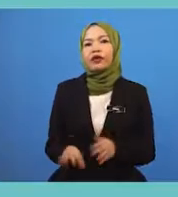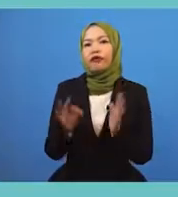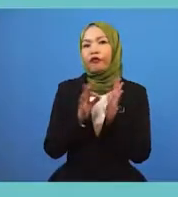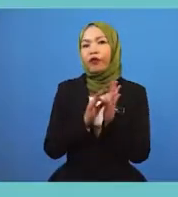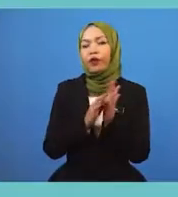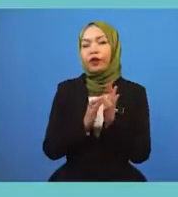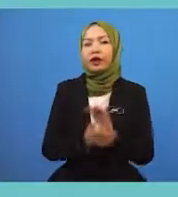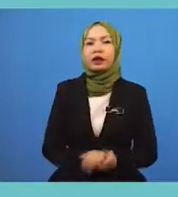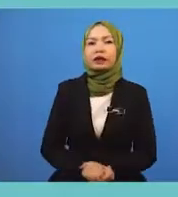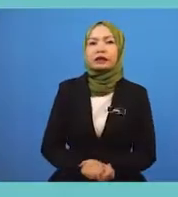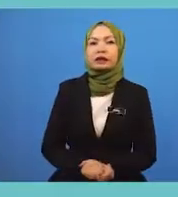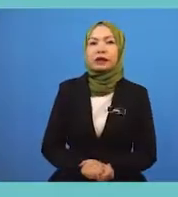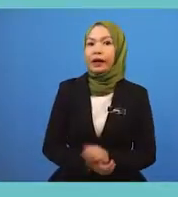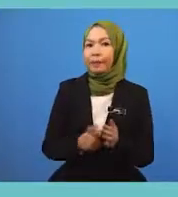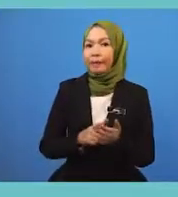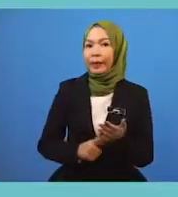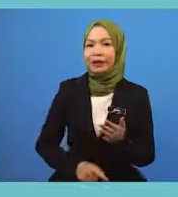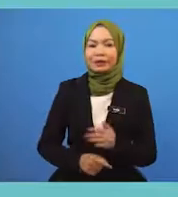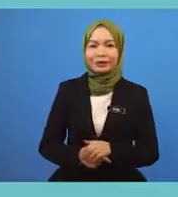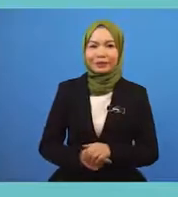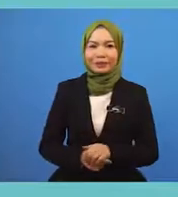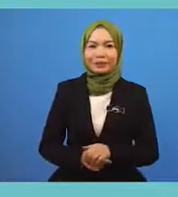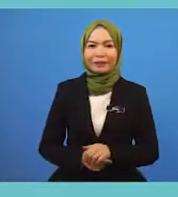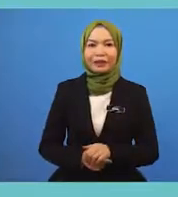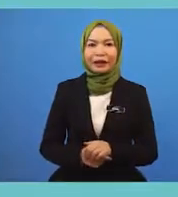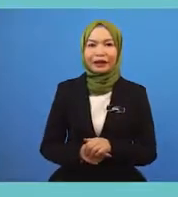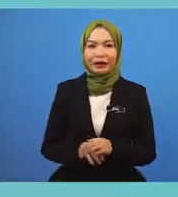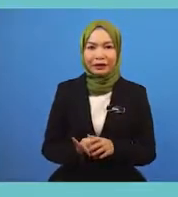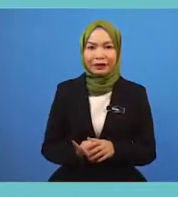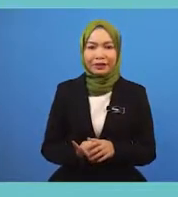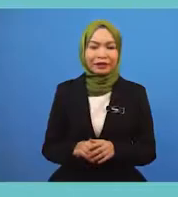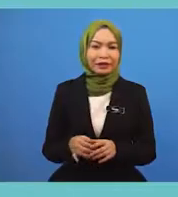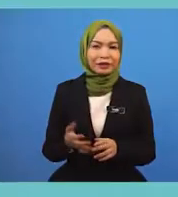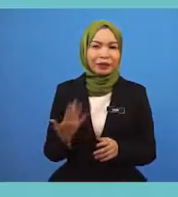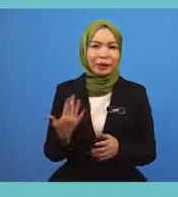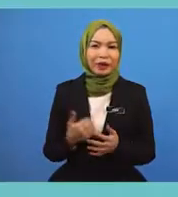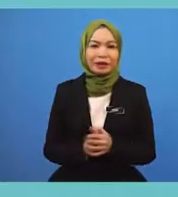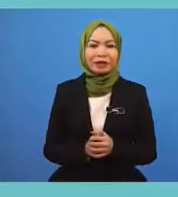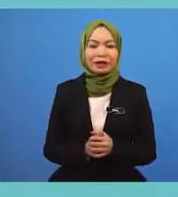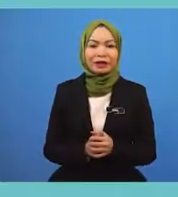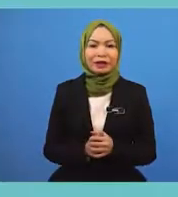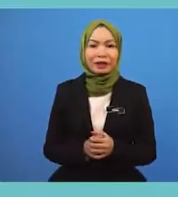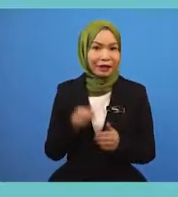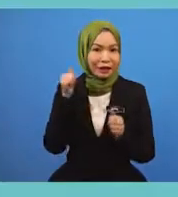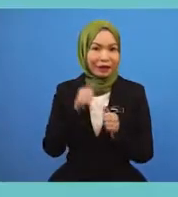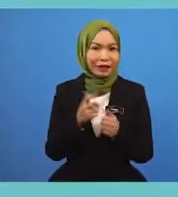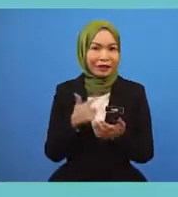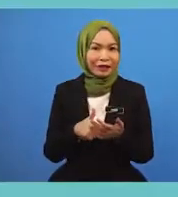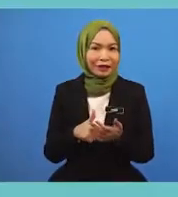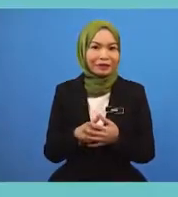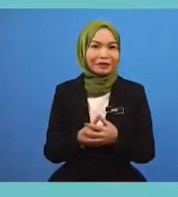H bersamaan dengan H dibahagikan dengan N. Maka jawapannya